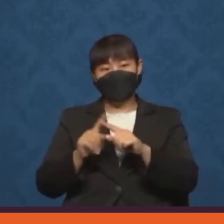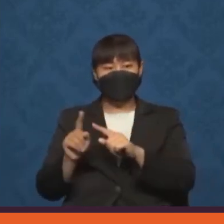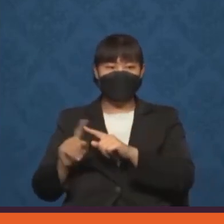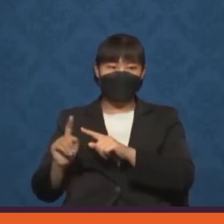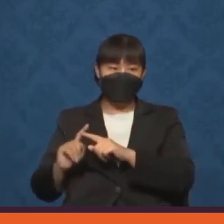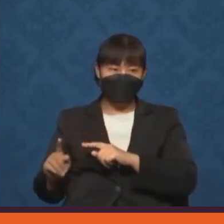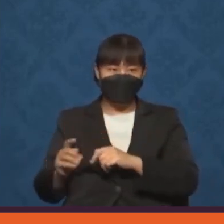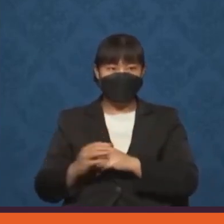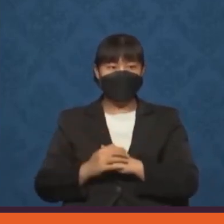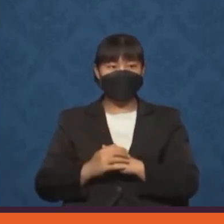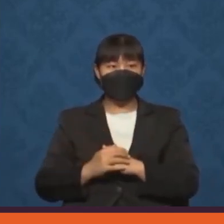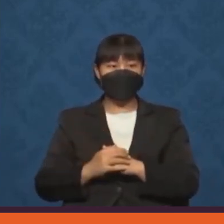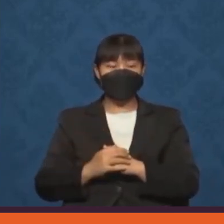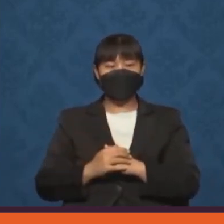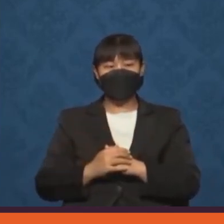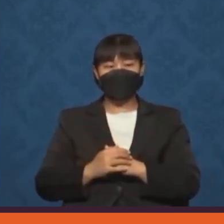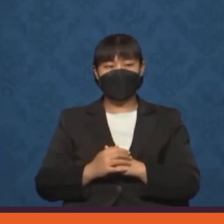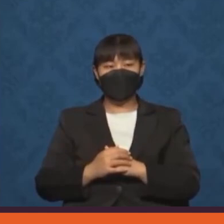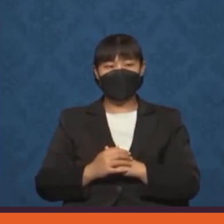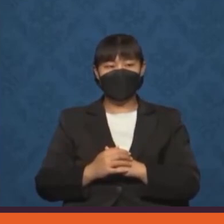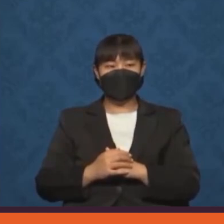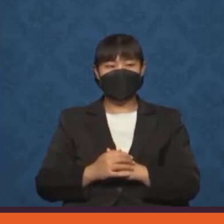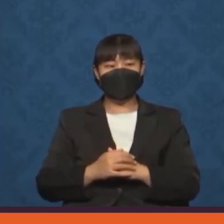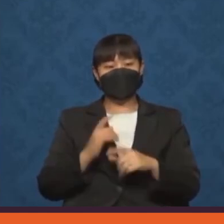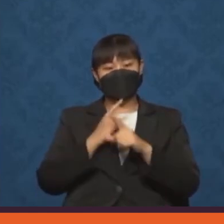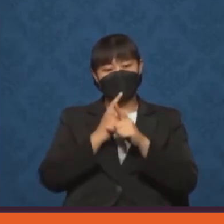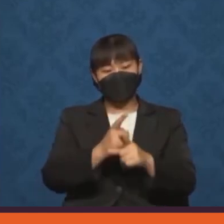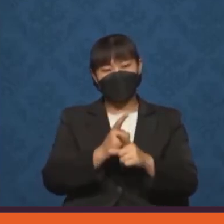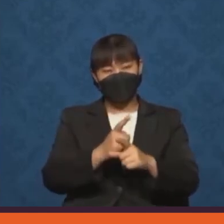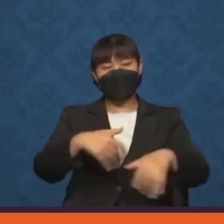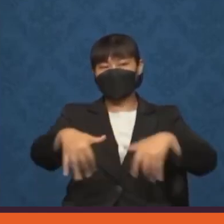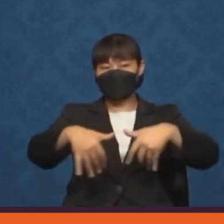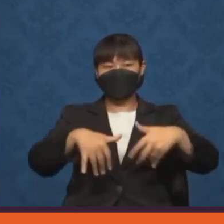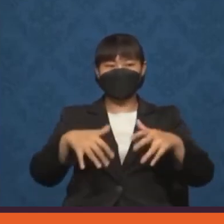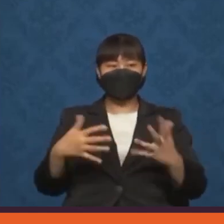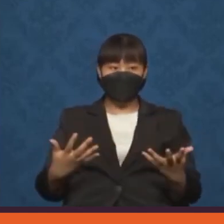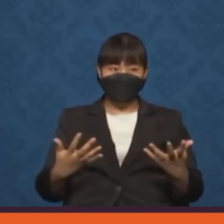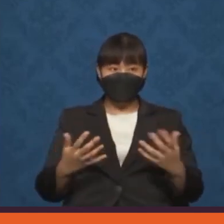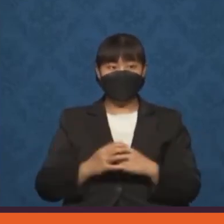มันไม่สะท้อนกับเจตจำนงของประชาชนผมปิดท้าย